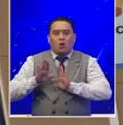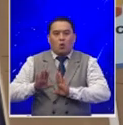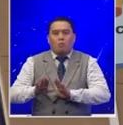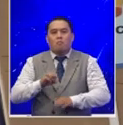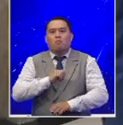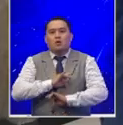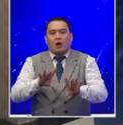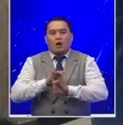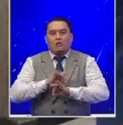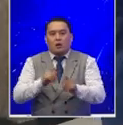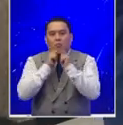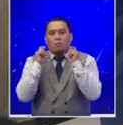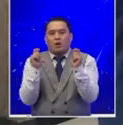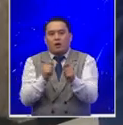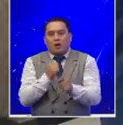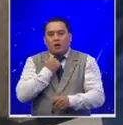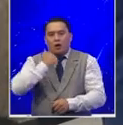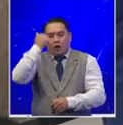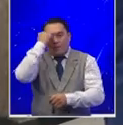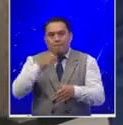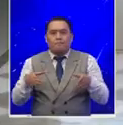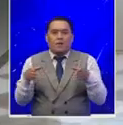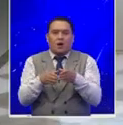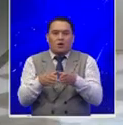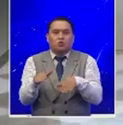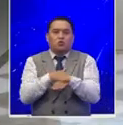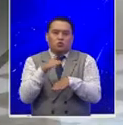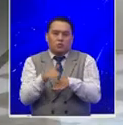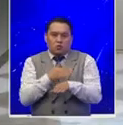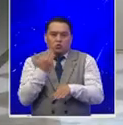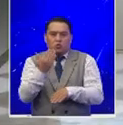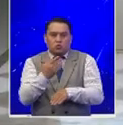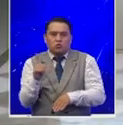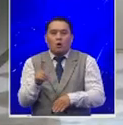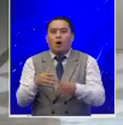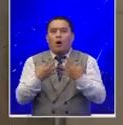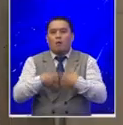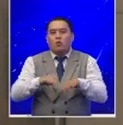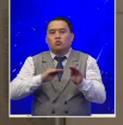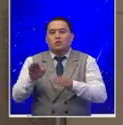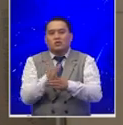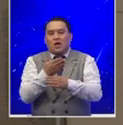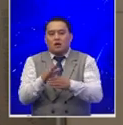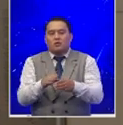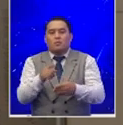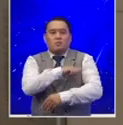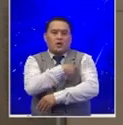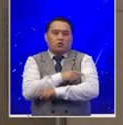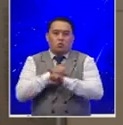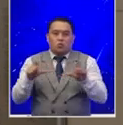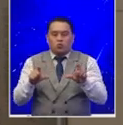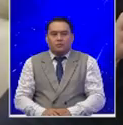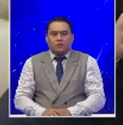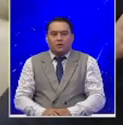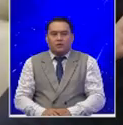Алматинской области Батыржан Байжуманов поблагодарил компании за жест доброй воли, отметив, что аппараты будут распределены по медицинским